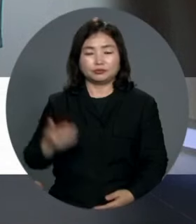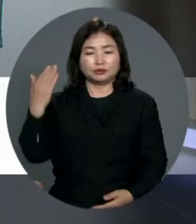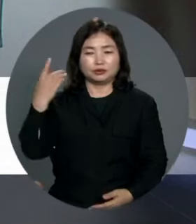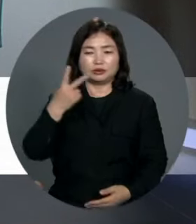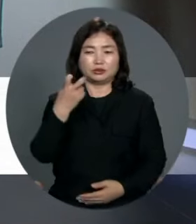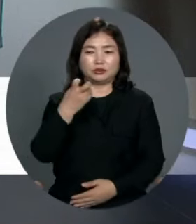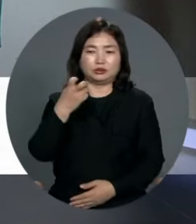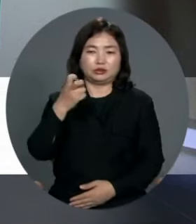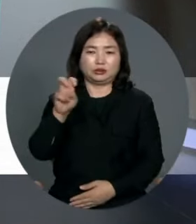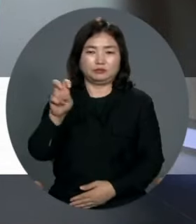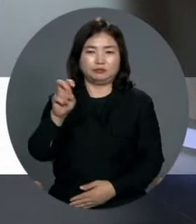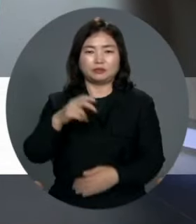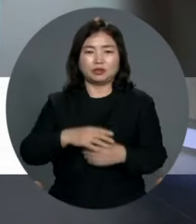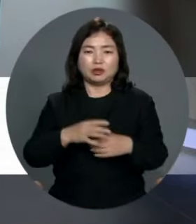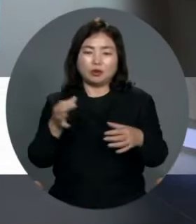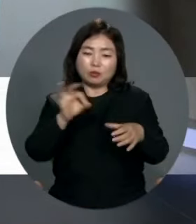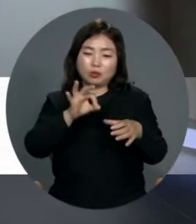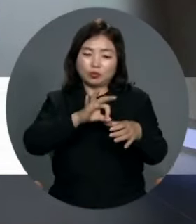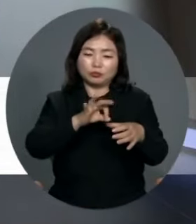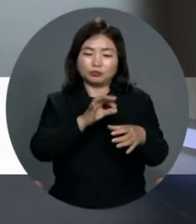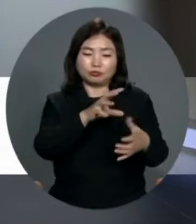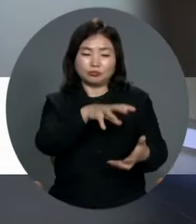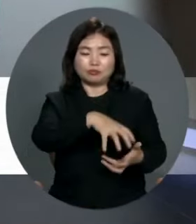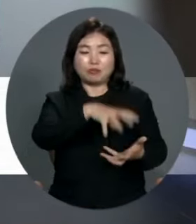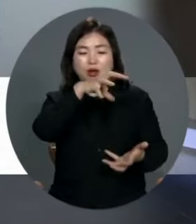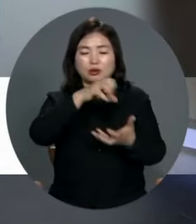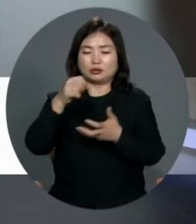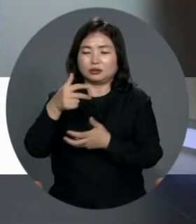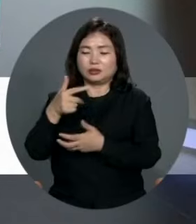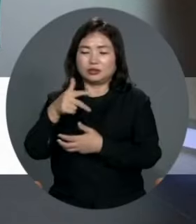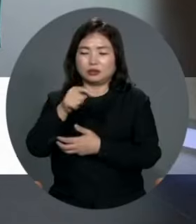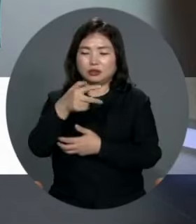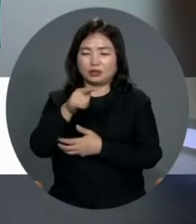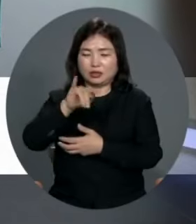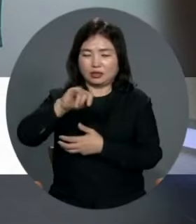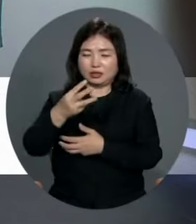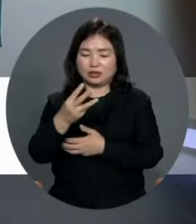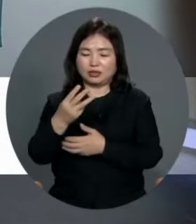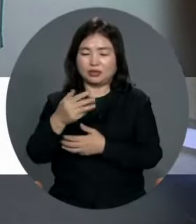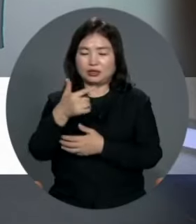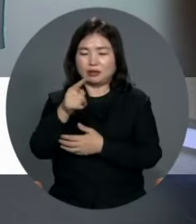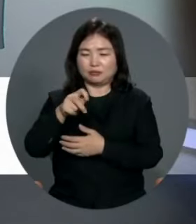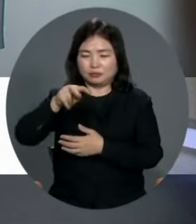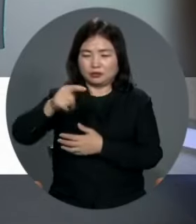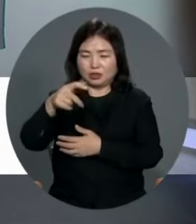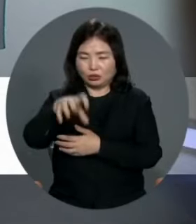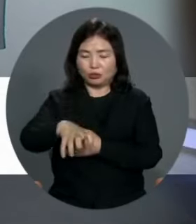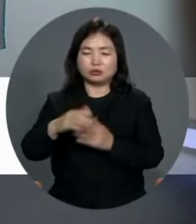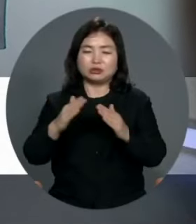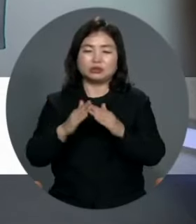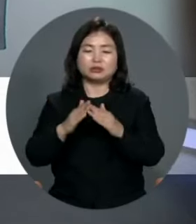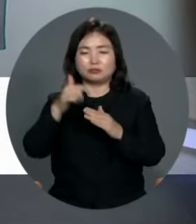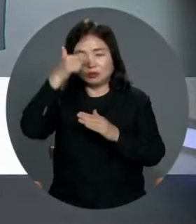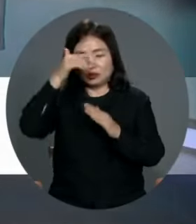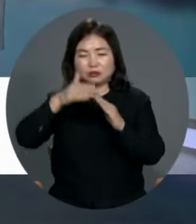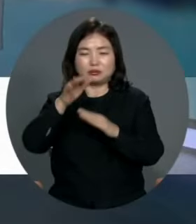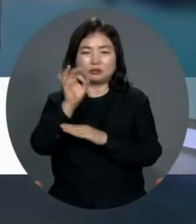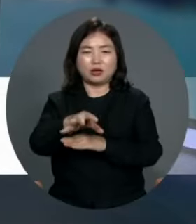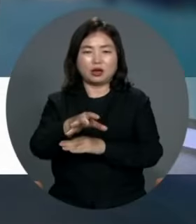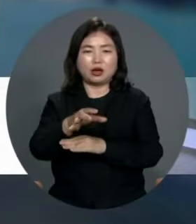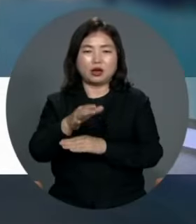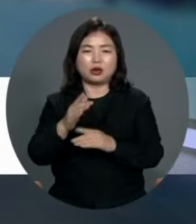지난 2020년 모금을 통해 사들였던 대구 남산동 전태일 옛집이 다음 달이면 복원까지